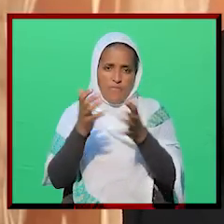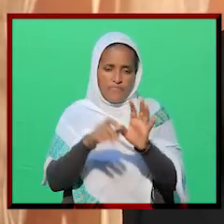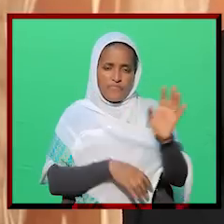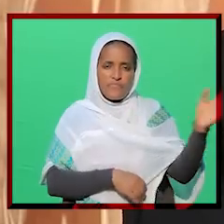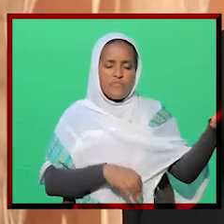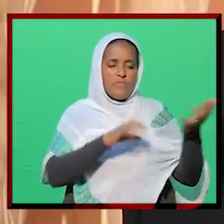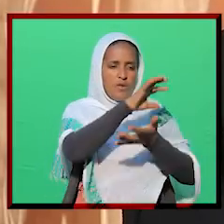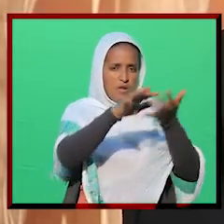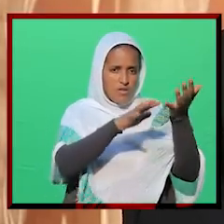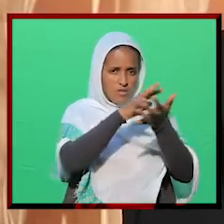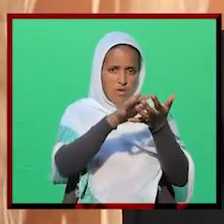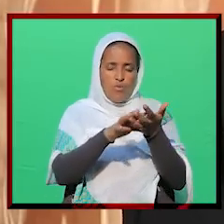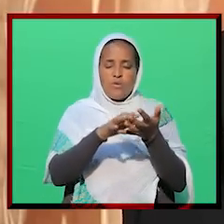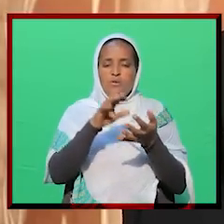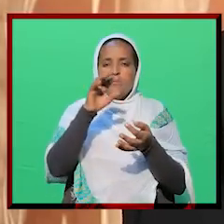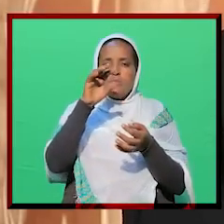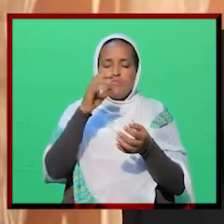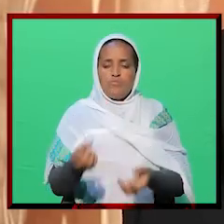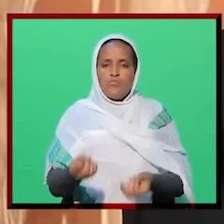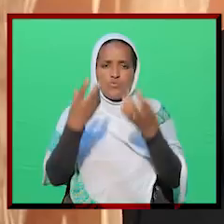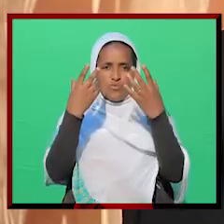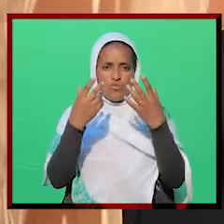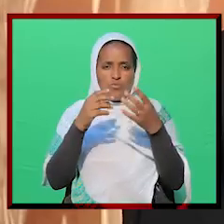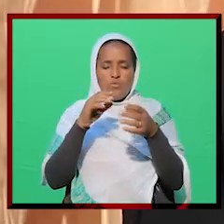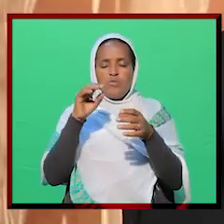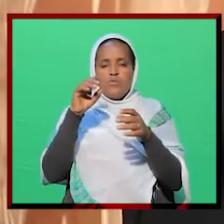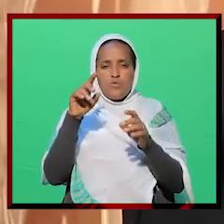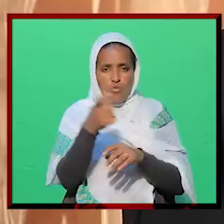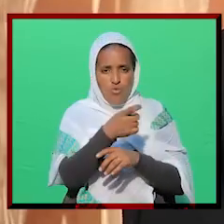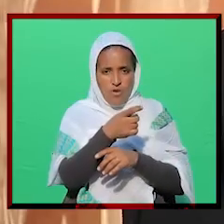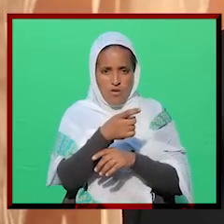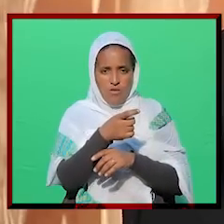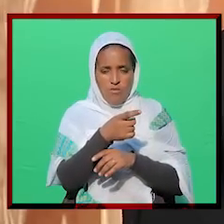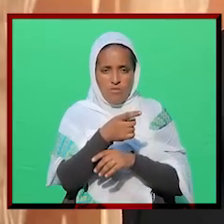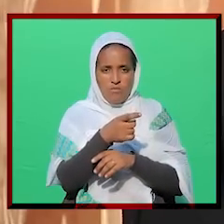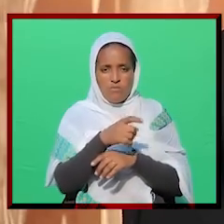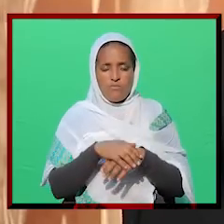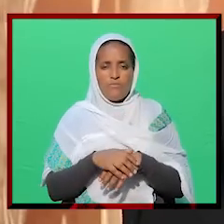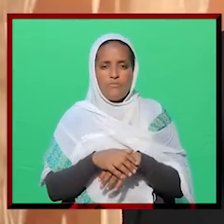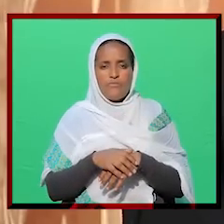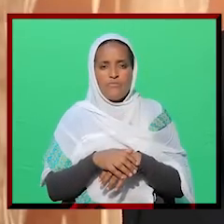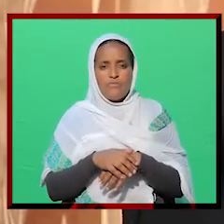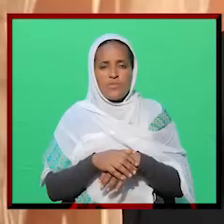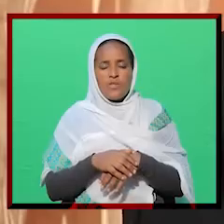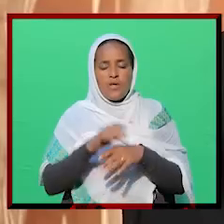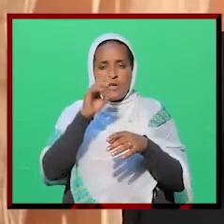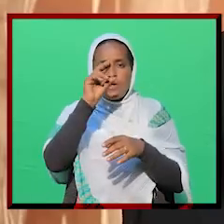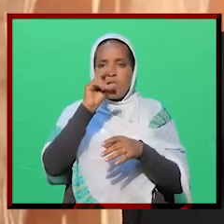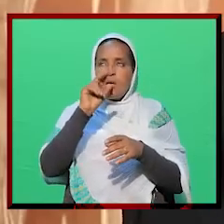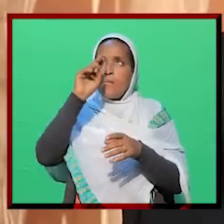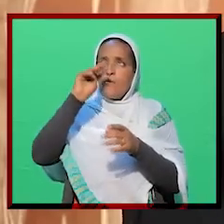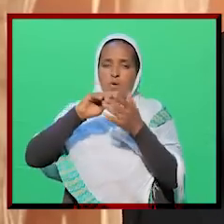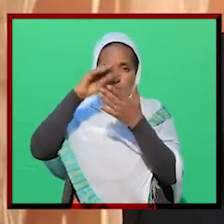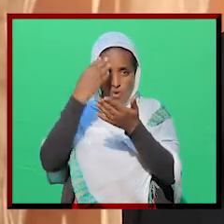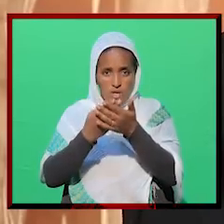ያስላብርሁ ቅባ ዘይት ፀሐይ ዘላይለ ኩሉ ወዘ ያቢ ፀሐይ በዝንቱ ቅባ